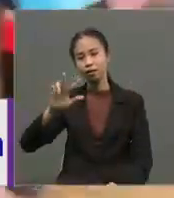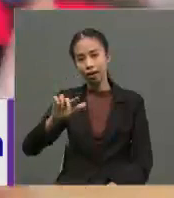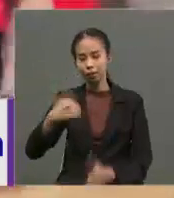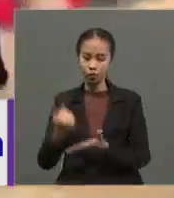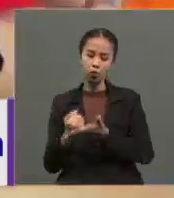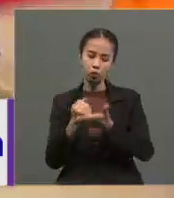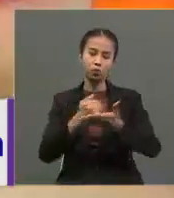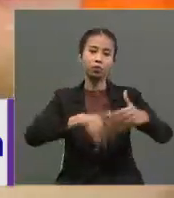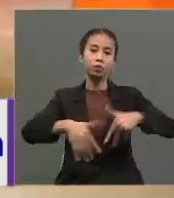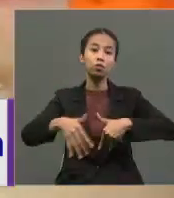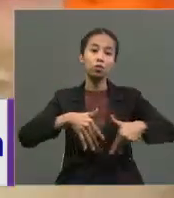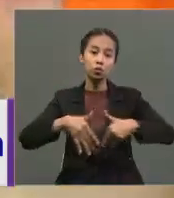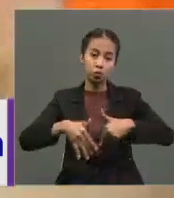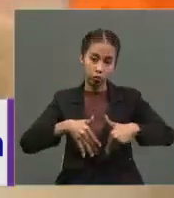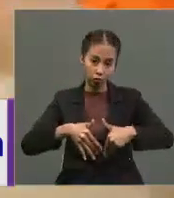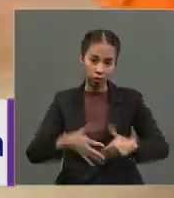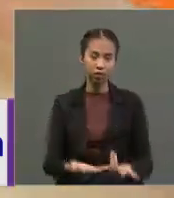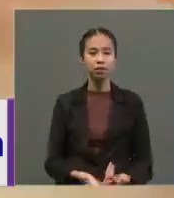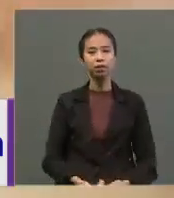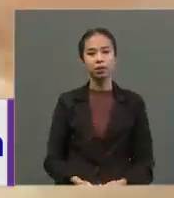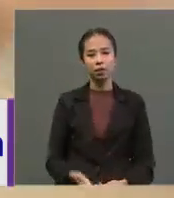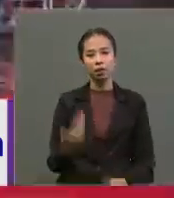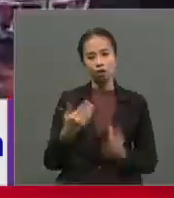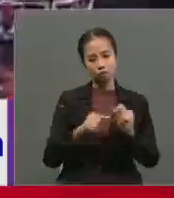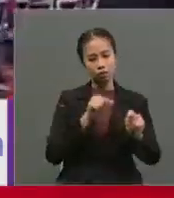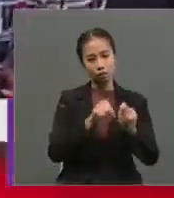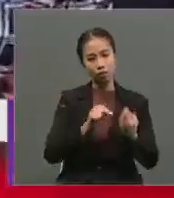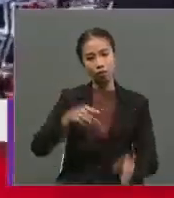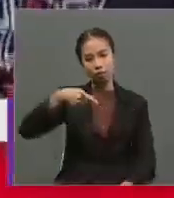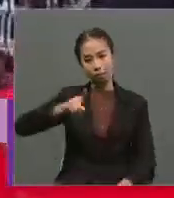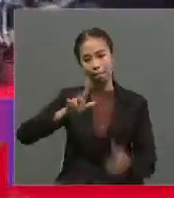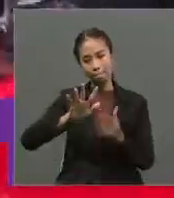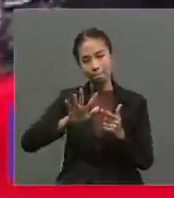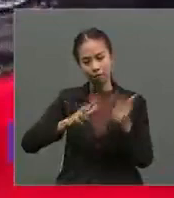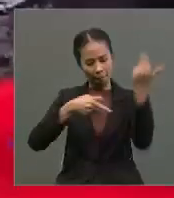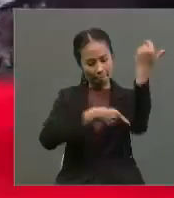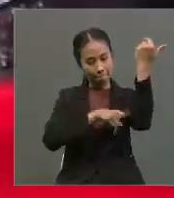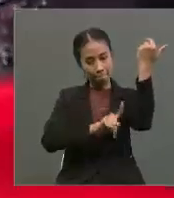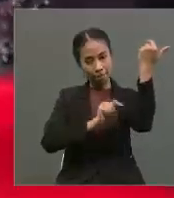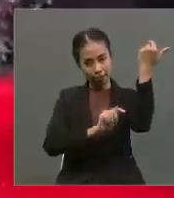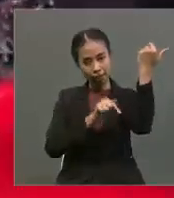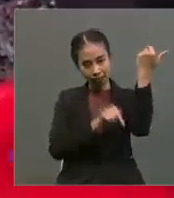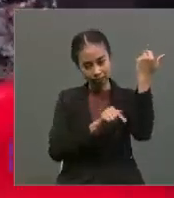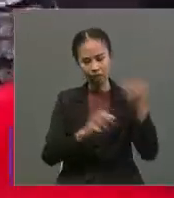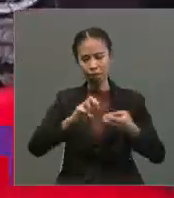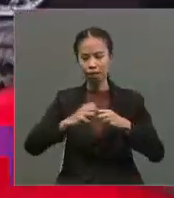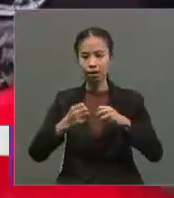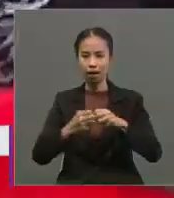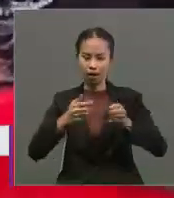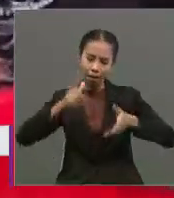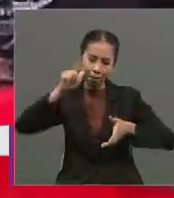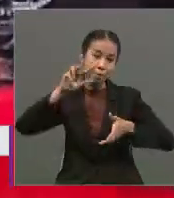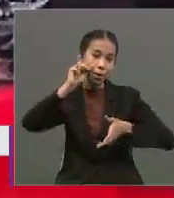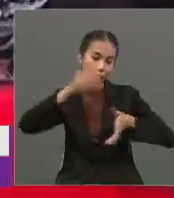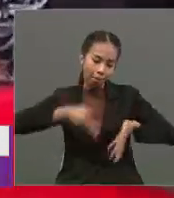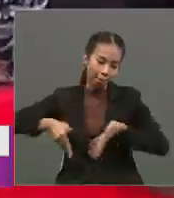นในพื้นที่บ้านจางงาและบ้านเจ๊ดีตำบลปะกาฮารังอำเภอเมืองปัตตานีซึ่งประสบภัยจากน้ำในแม่น้ำปัตตานี